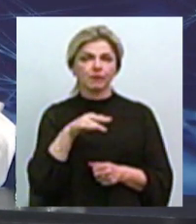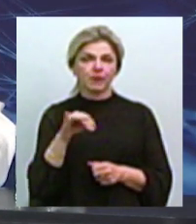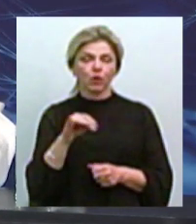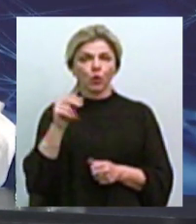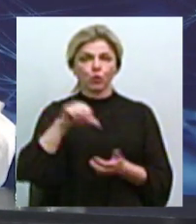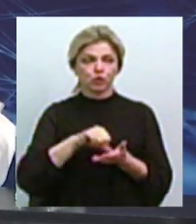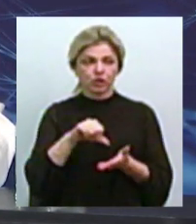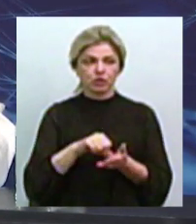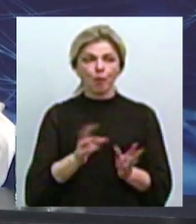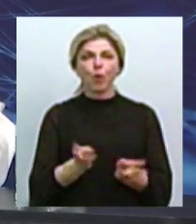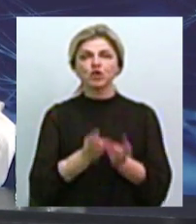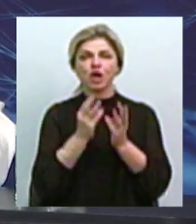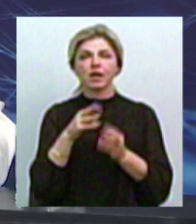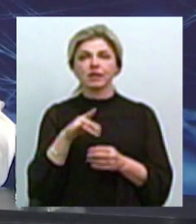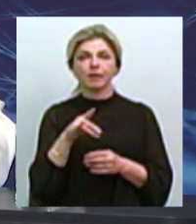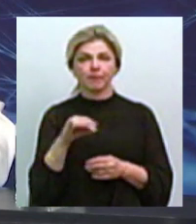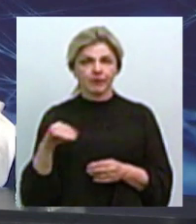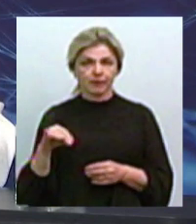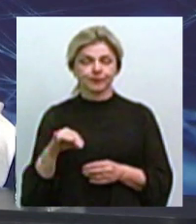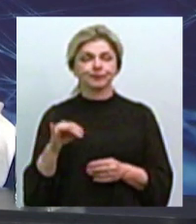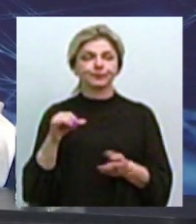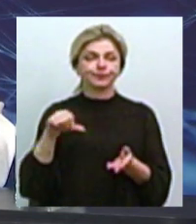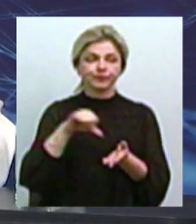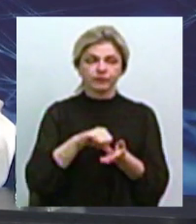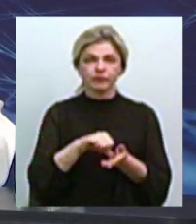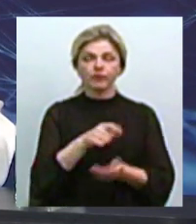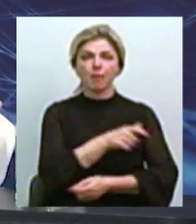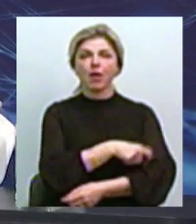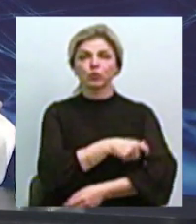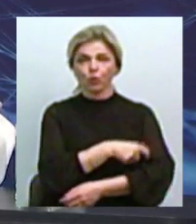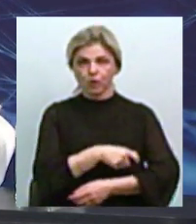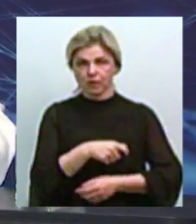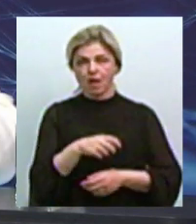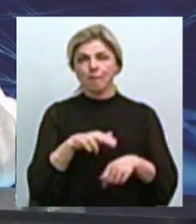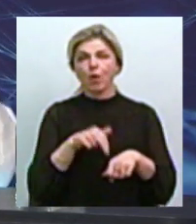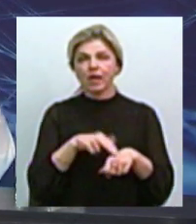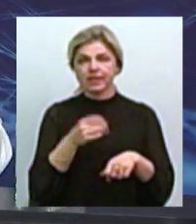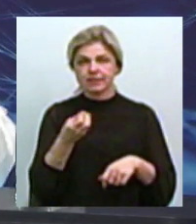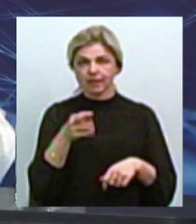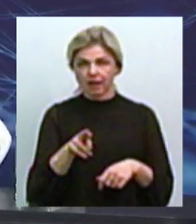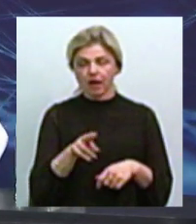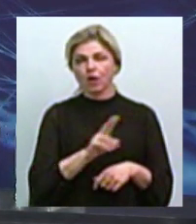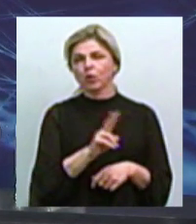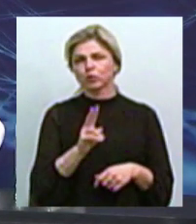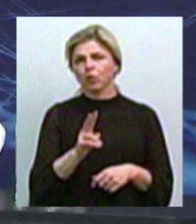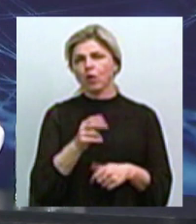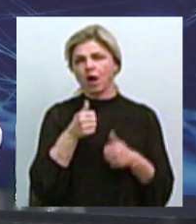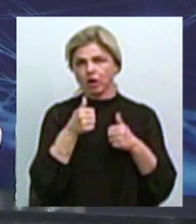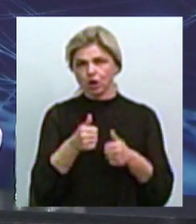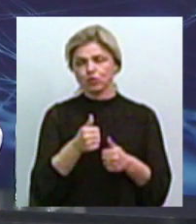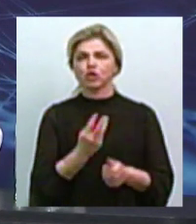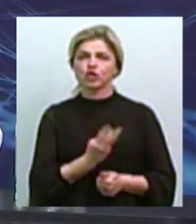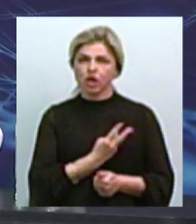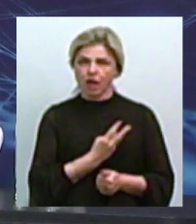участниками, пожарными, присоединилась патрульная полиция. Это те, кто вот классно, здорово, сами выразили